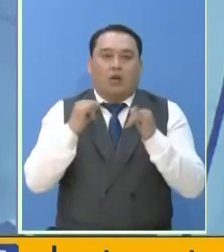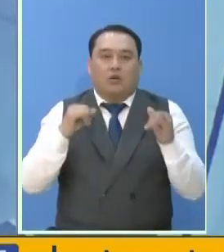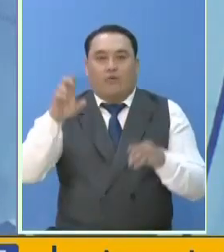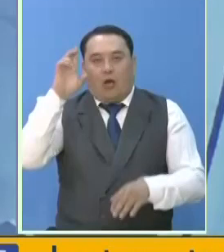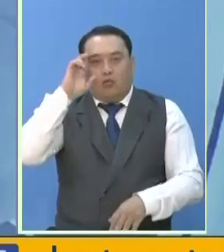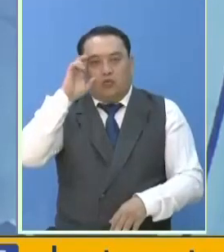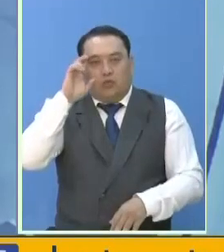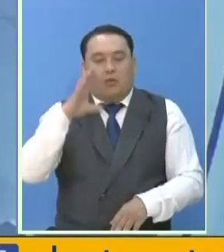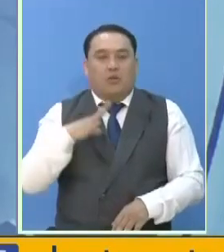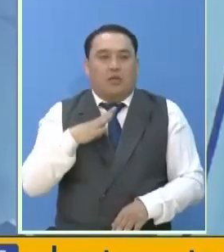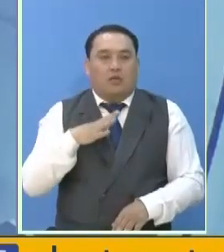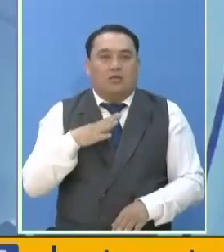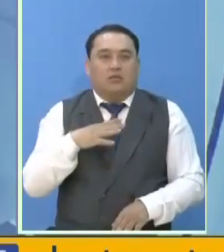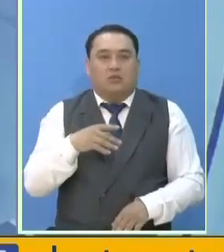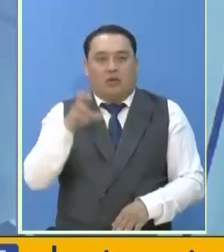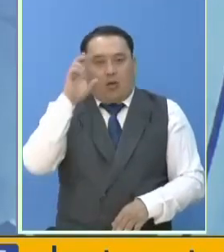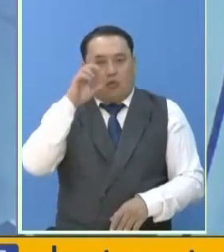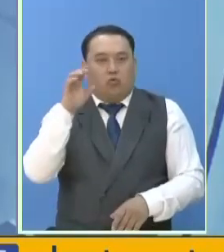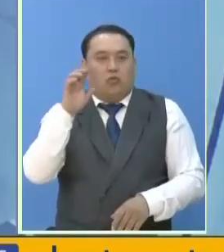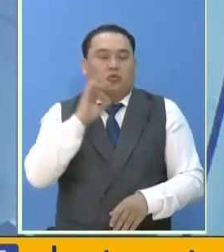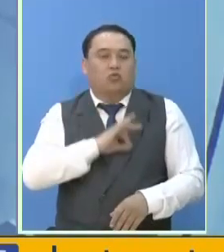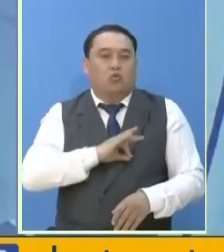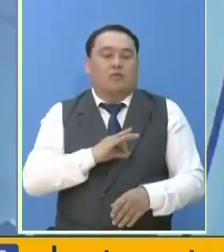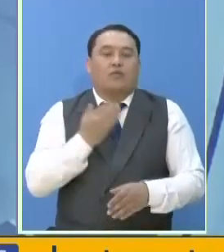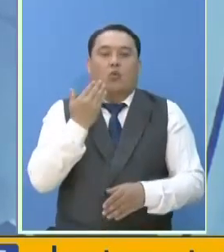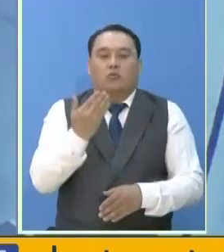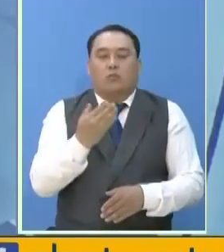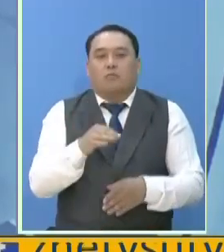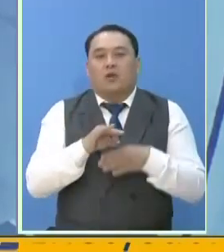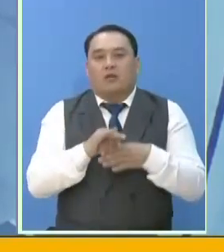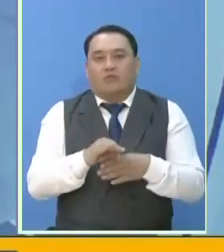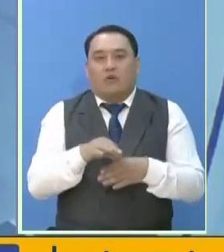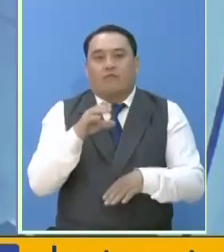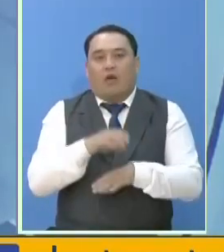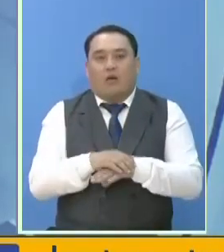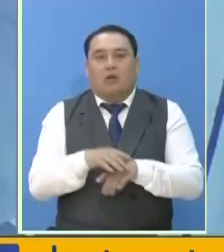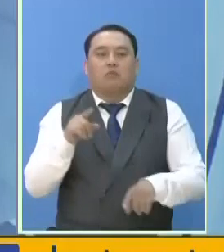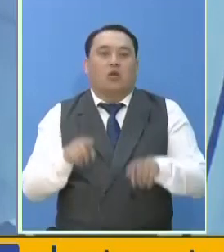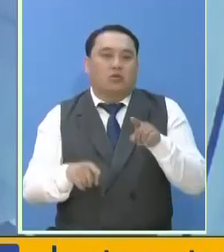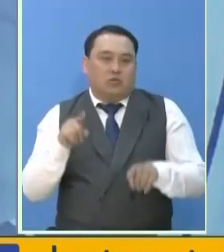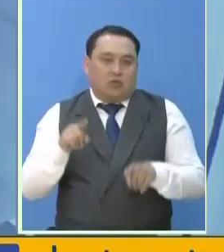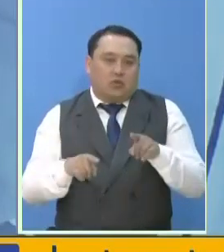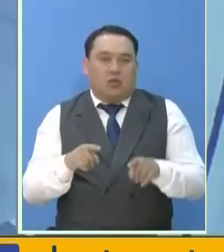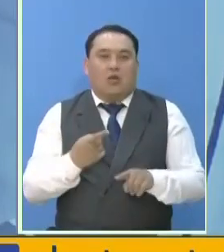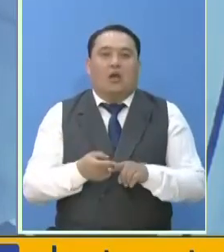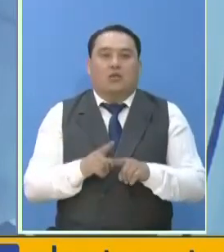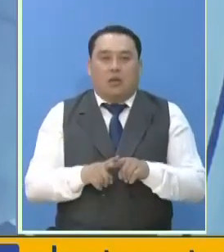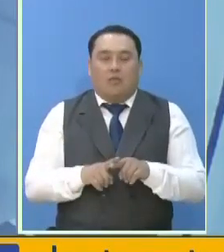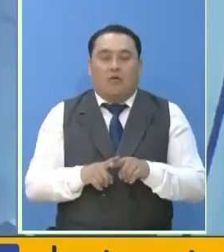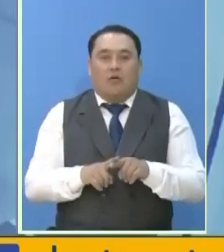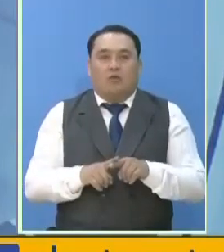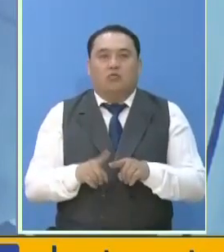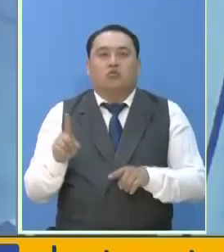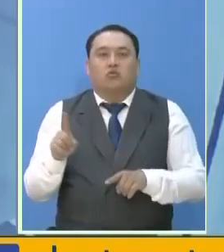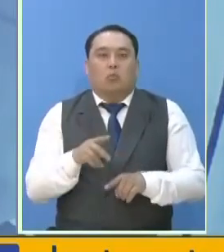развитые страны своих государственных служащих заработную плату производят по факторно-бальной шкале. Тут даже не